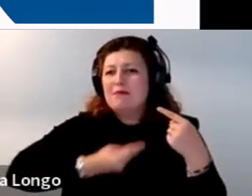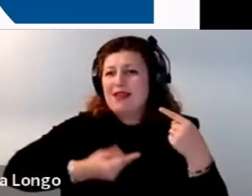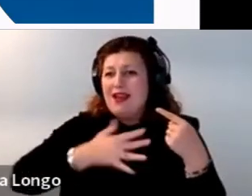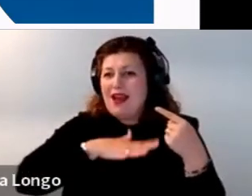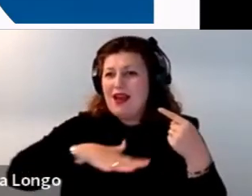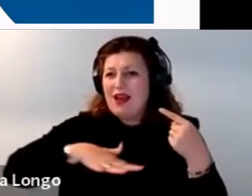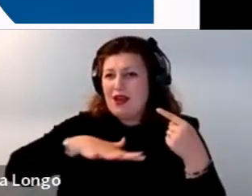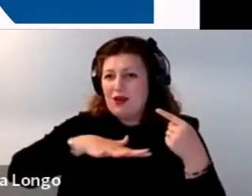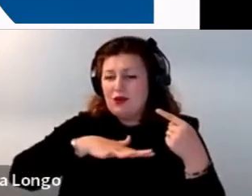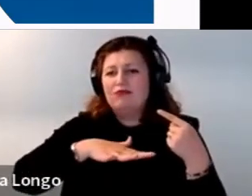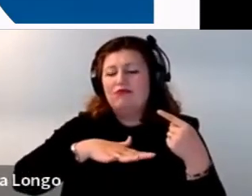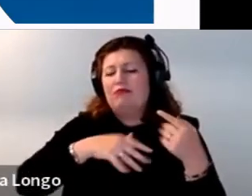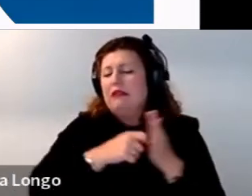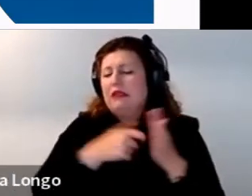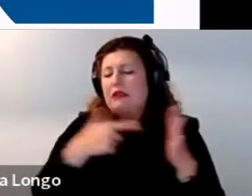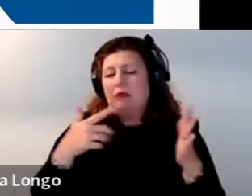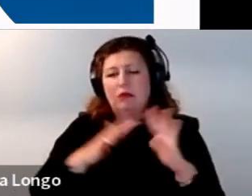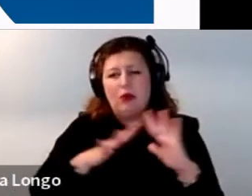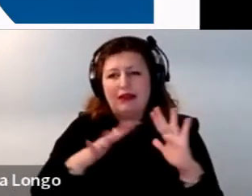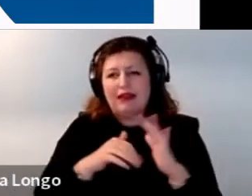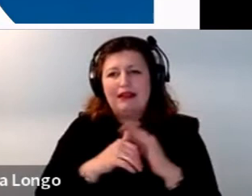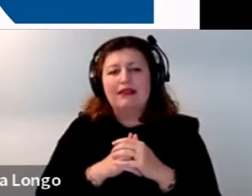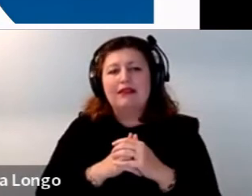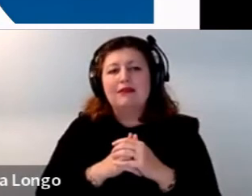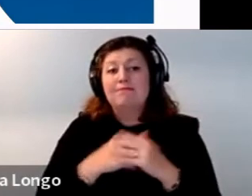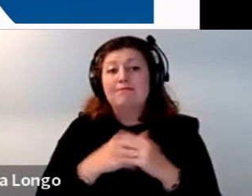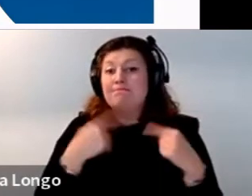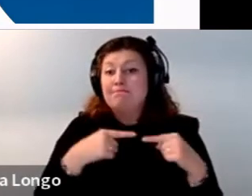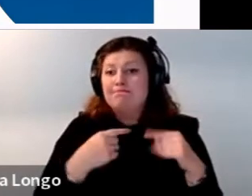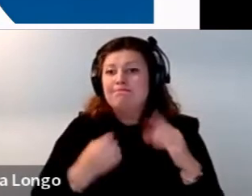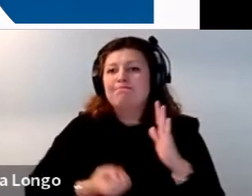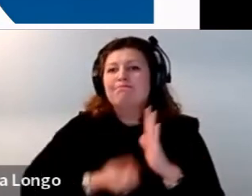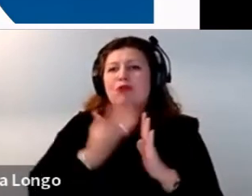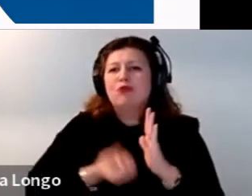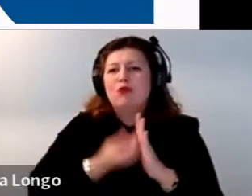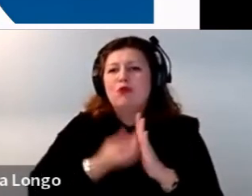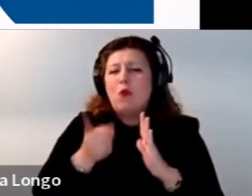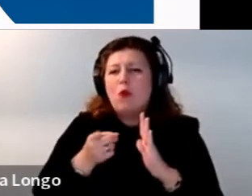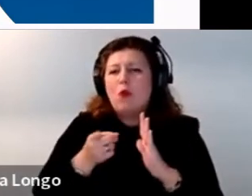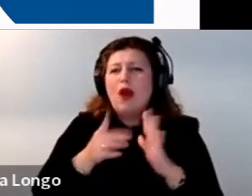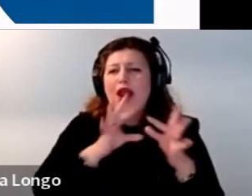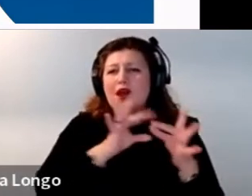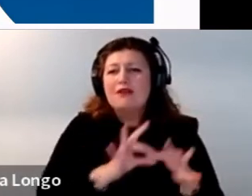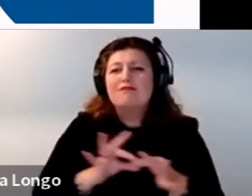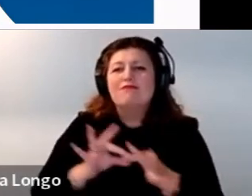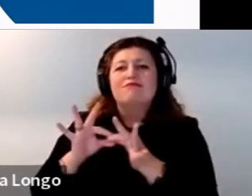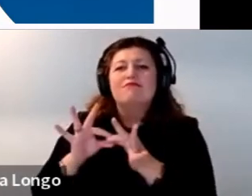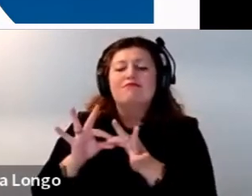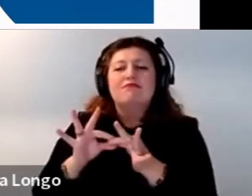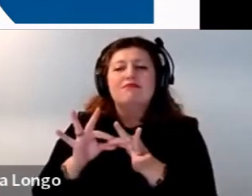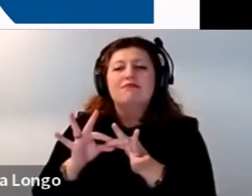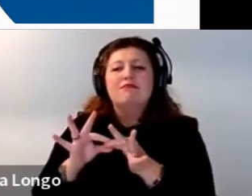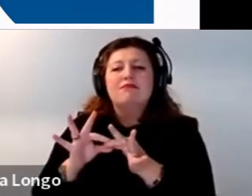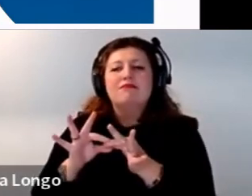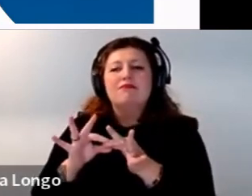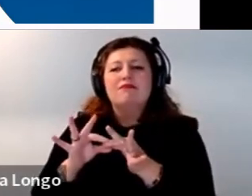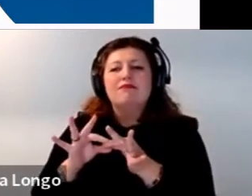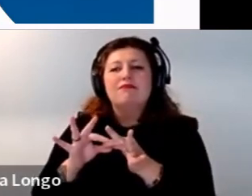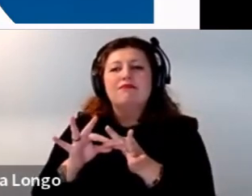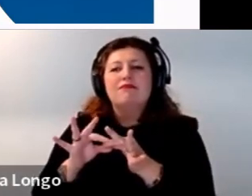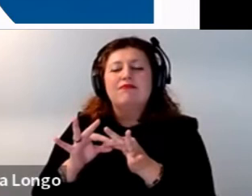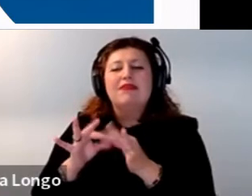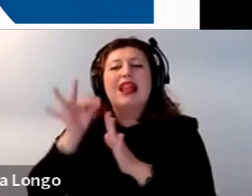importante, è un documento che è stato redatto in applicazione delle linee